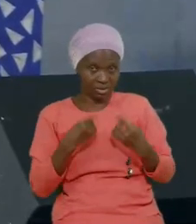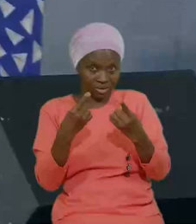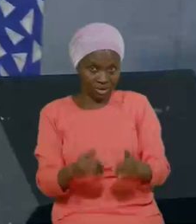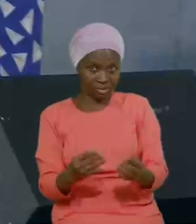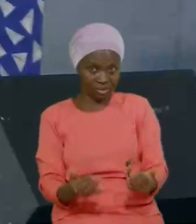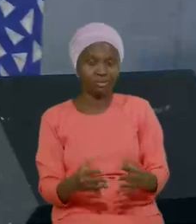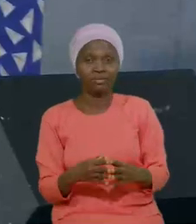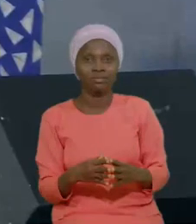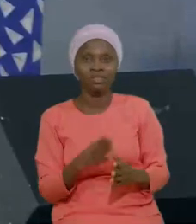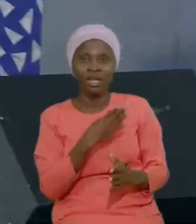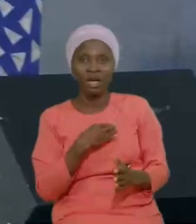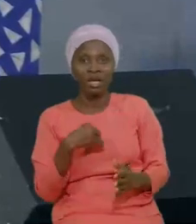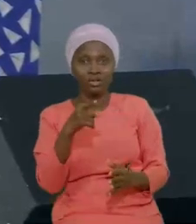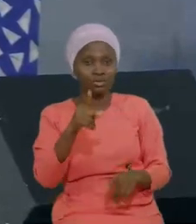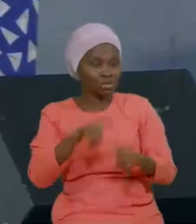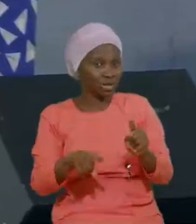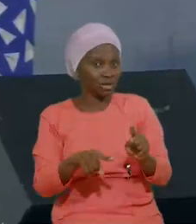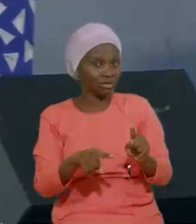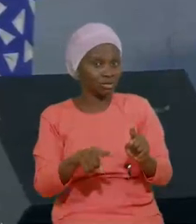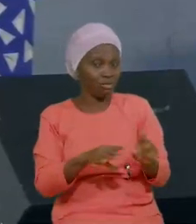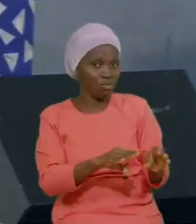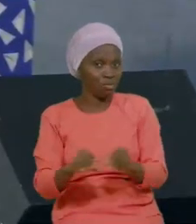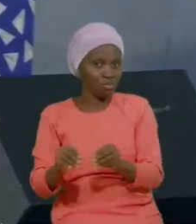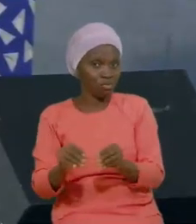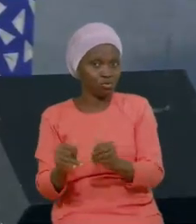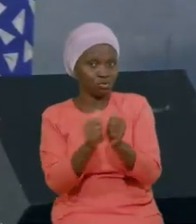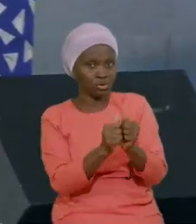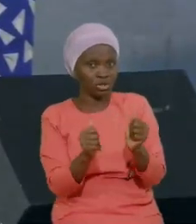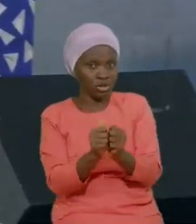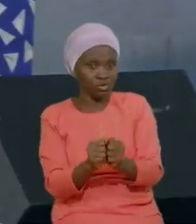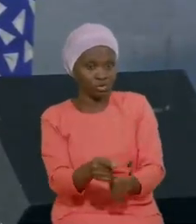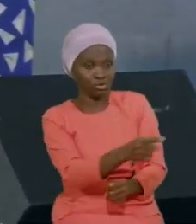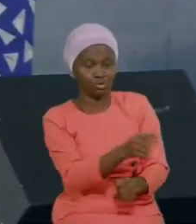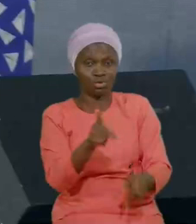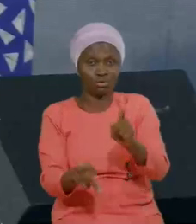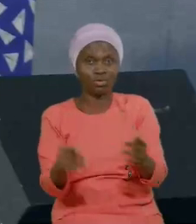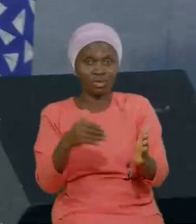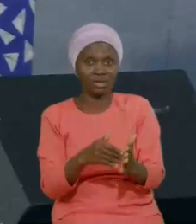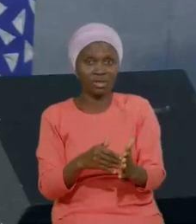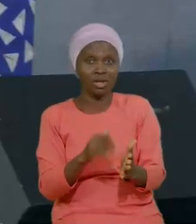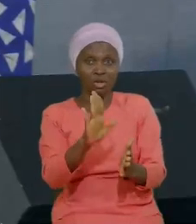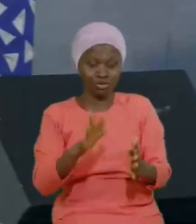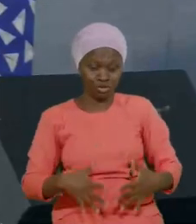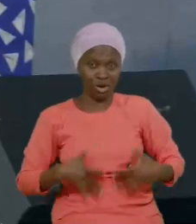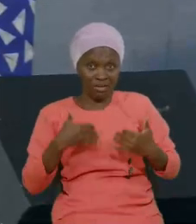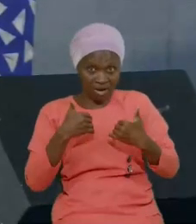Et tu vois maintenant que le changement intérieur a eu lieu. Et tu ne peux plus marcher avec ces